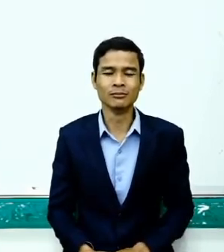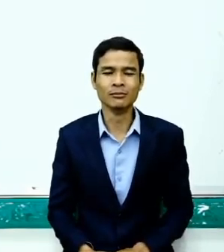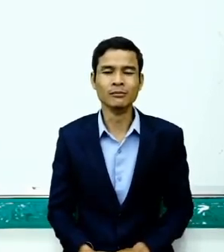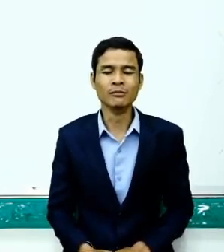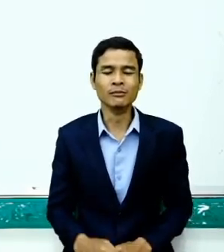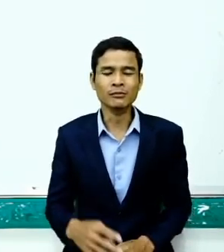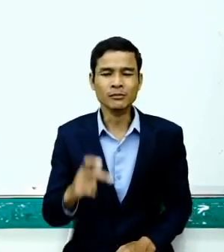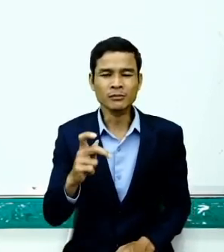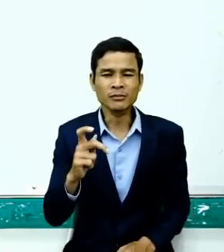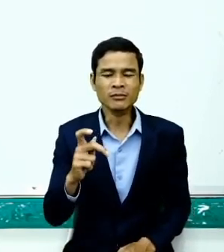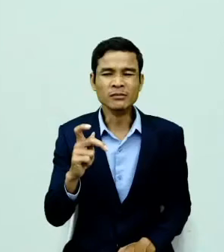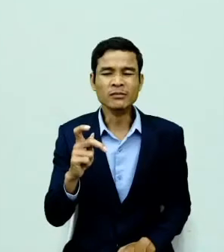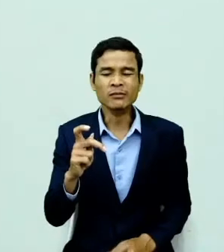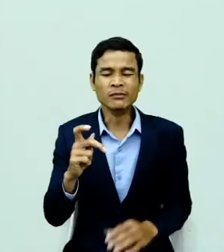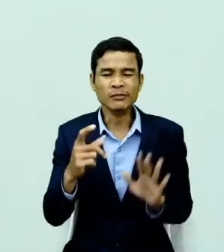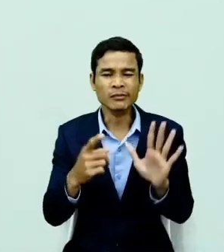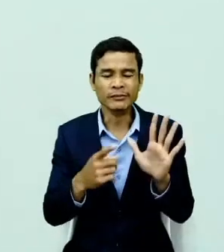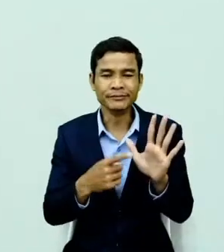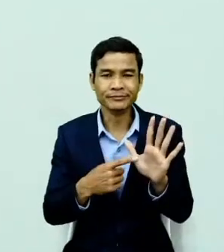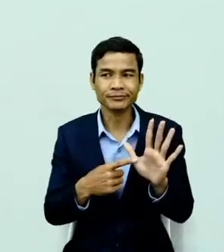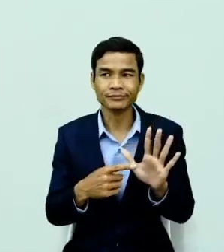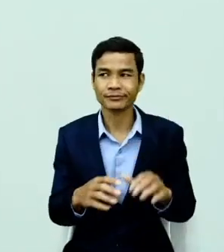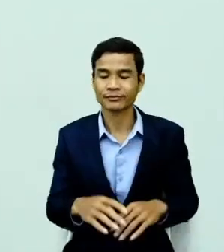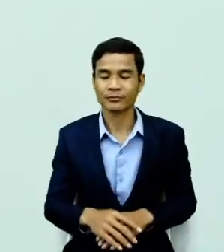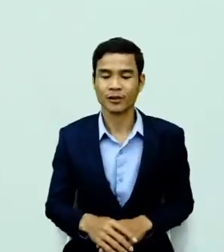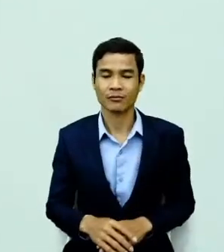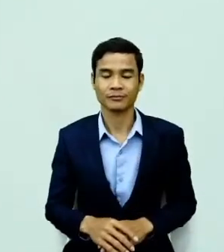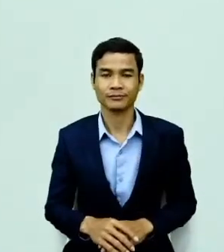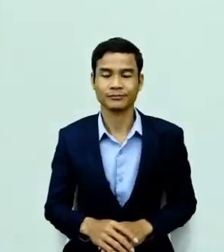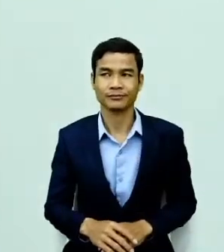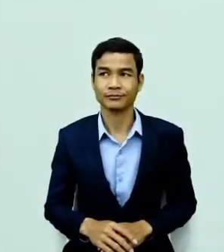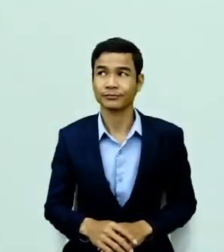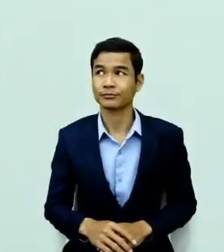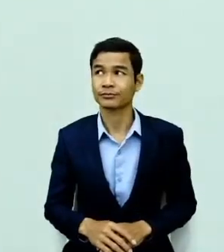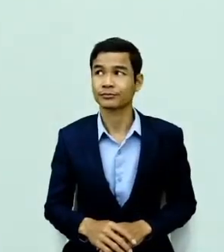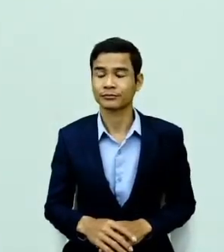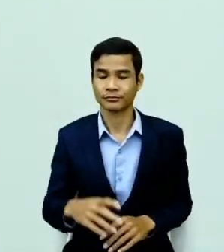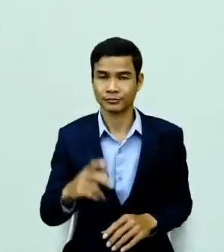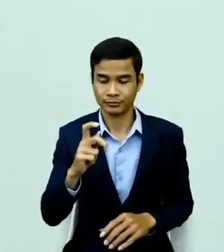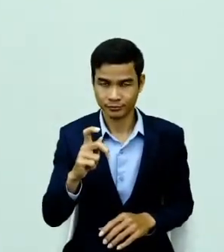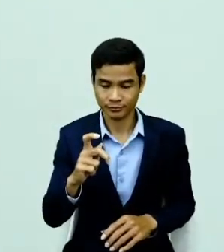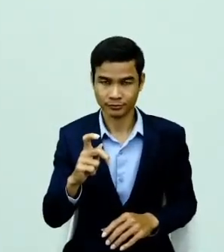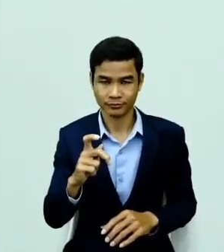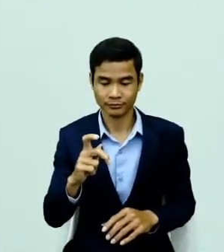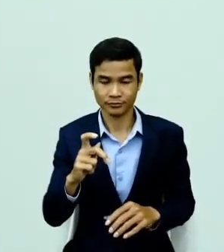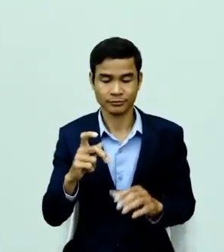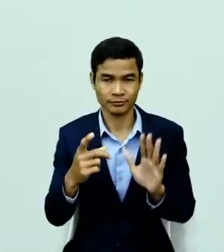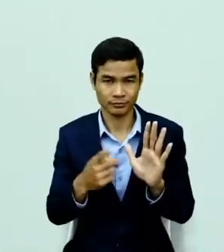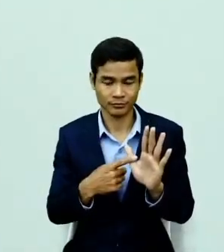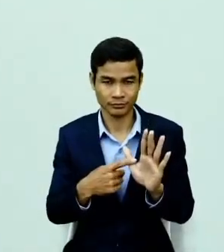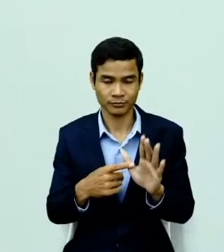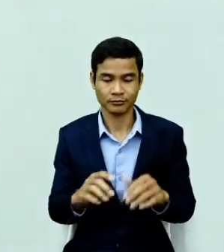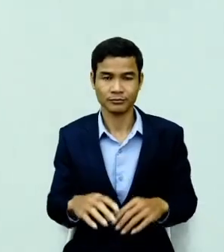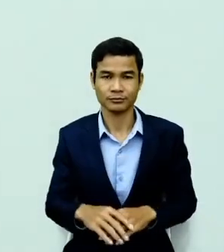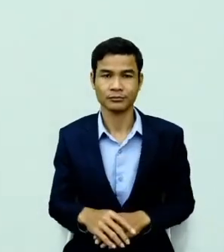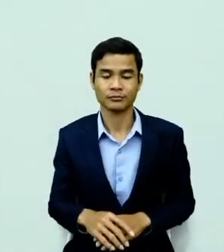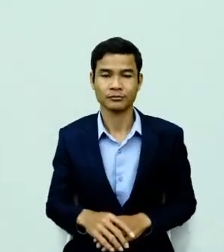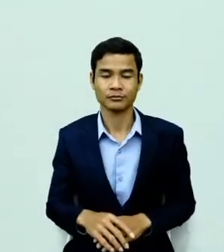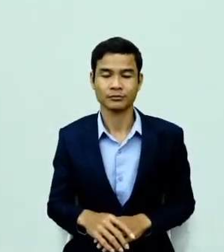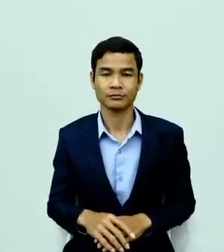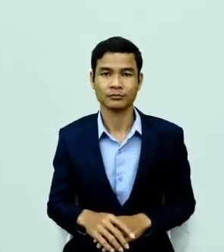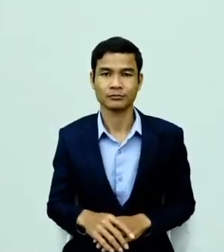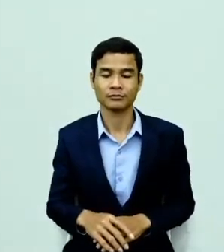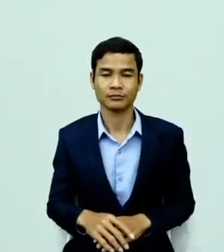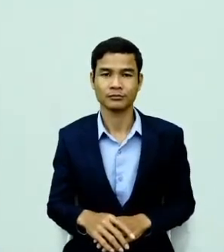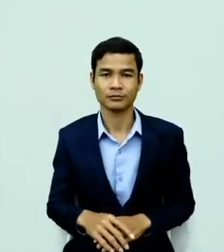កអ៊ីគីចាកអ៊ីគី